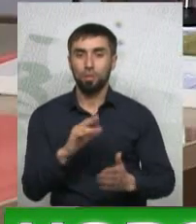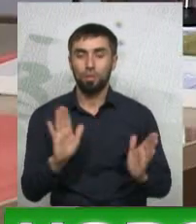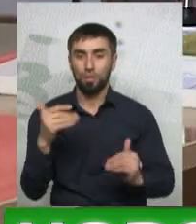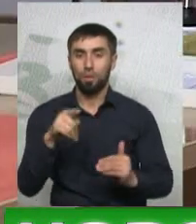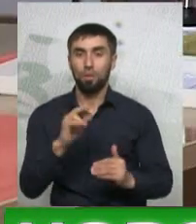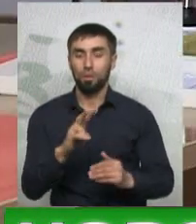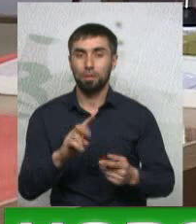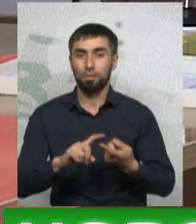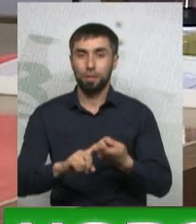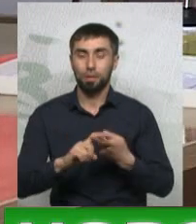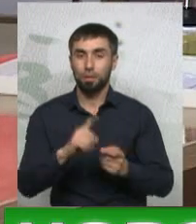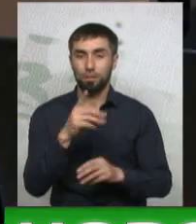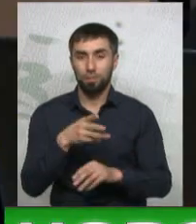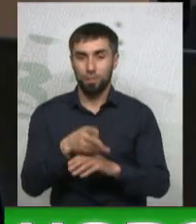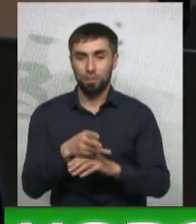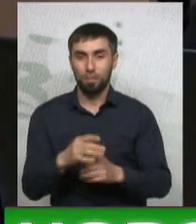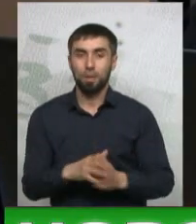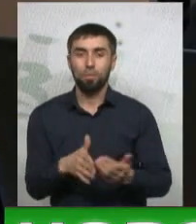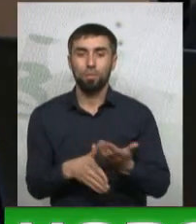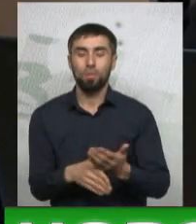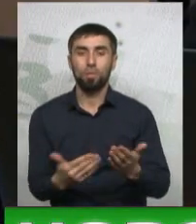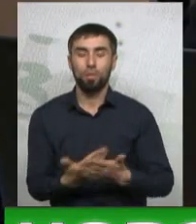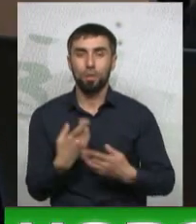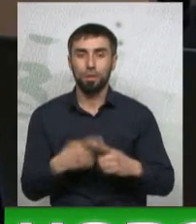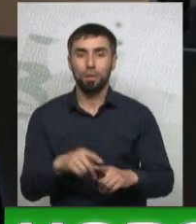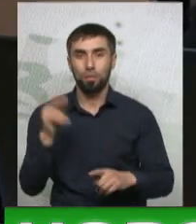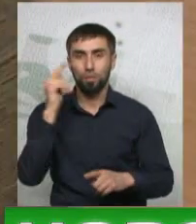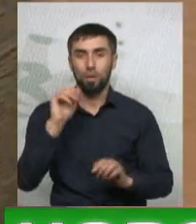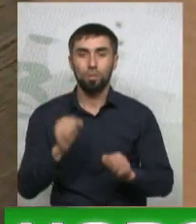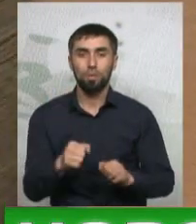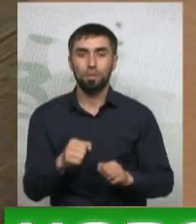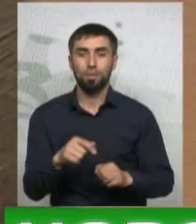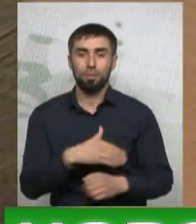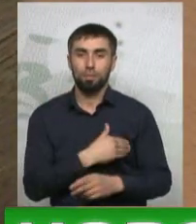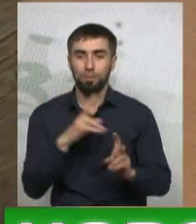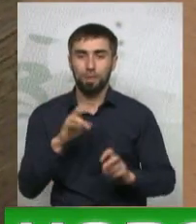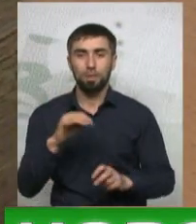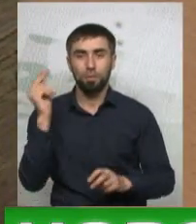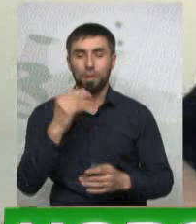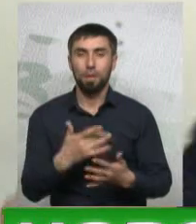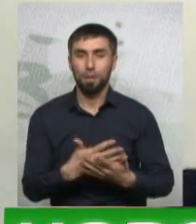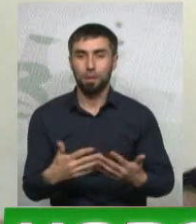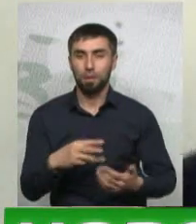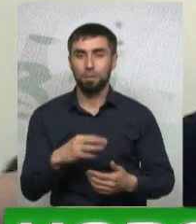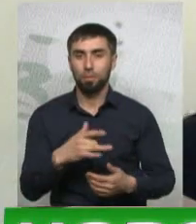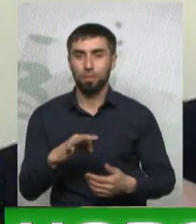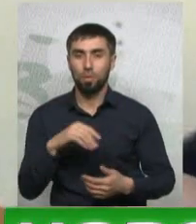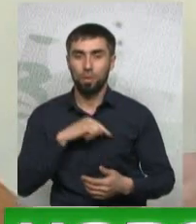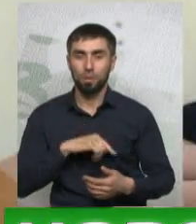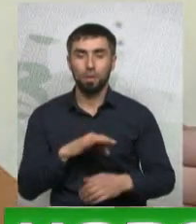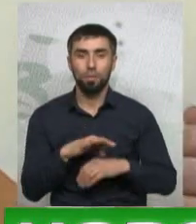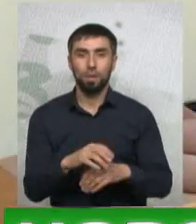был подключен к интерактивной доске. С помощью новой техники учащиеся могут измерять температуру, изучать различные микроорганизмы,